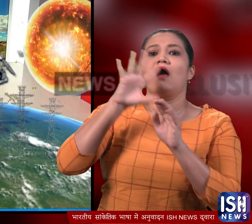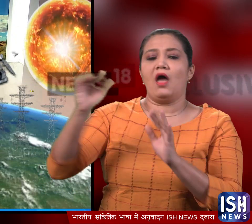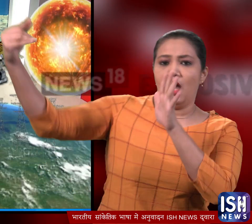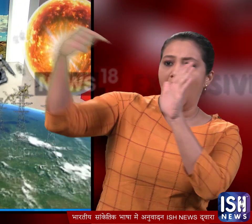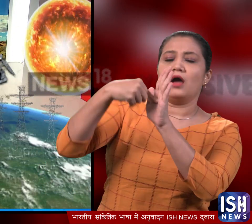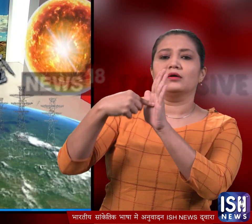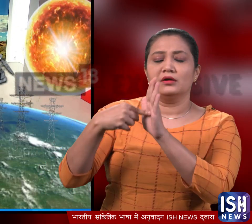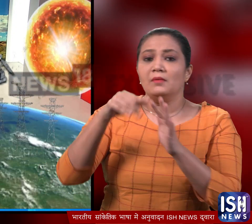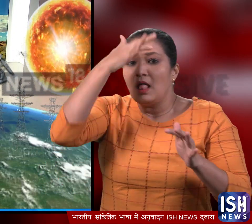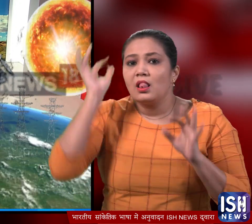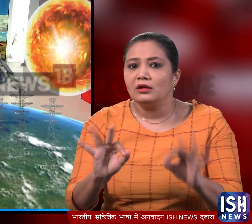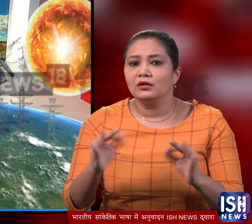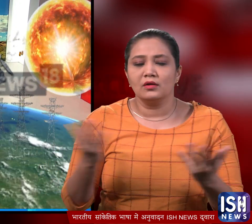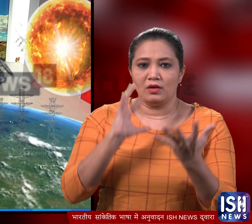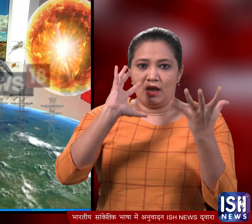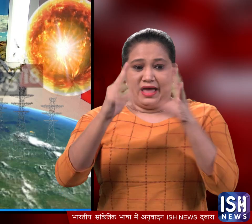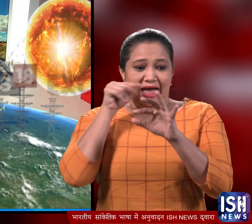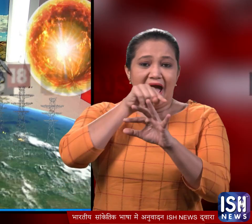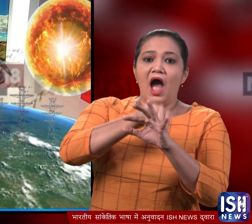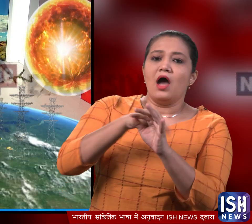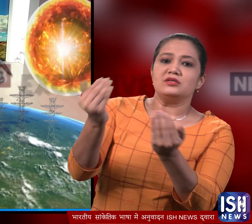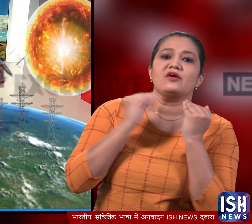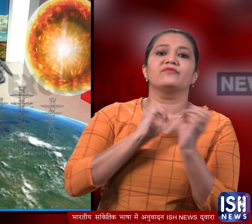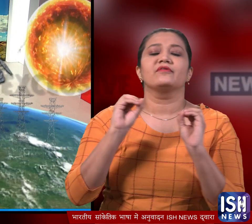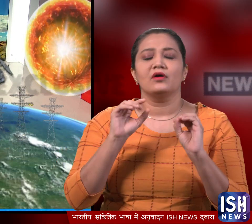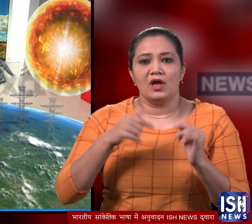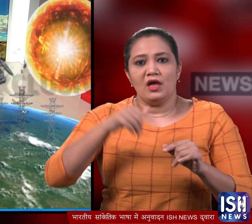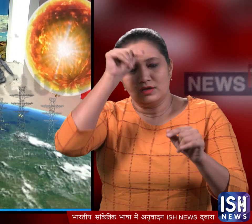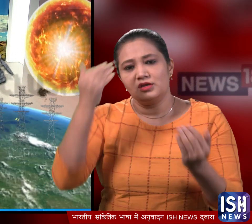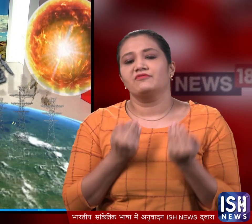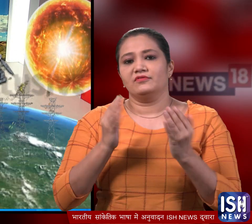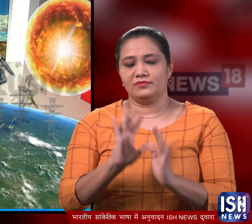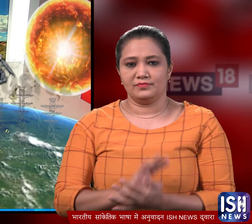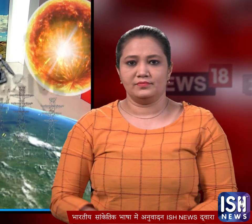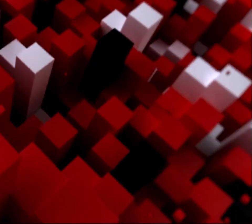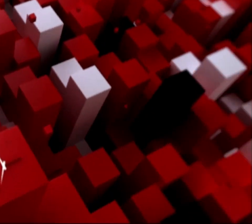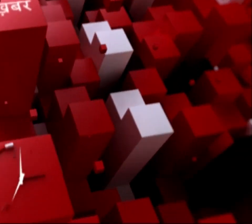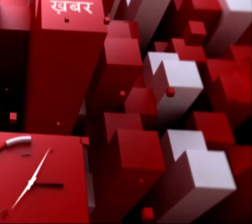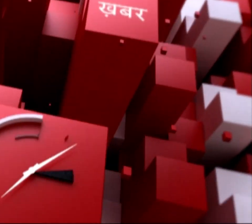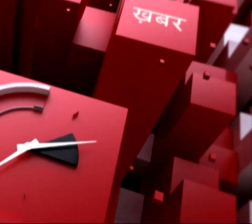गए। मगर इससे राहत की बात यह रही कि भारत का सौर तूफान से सामना नहीं हुआ और वो खतरे से बच गया।